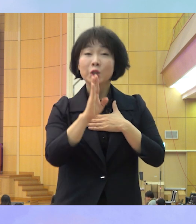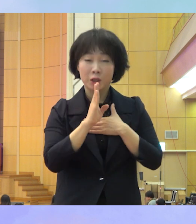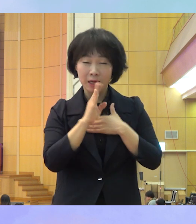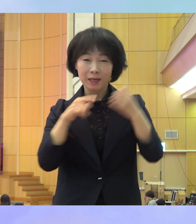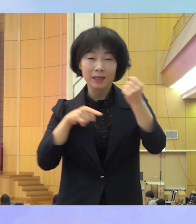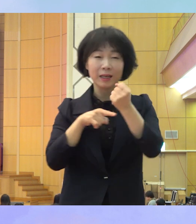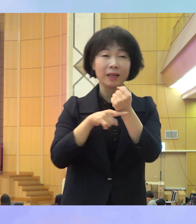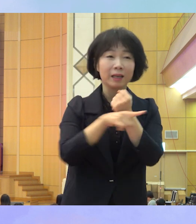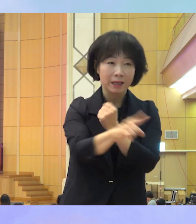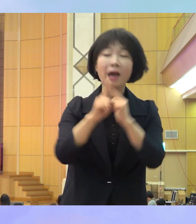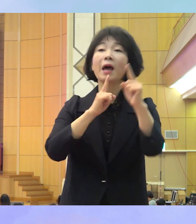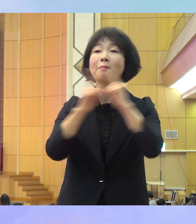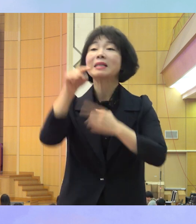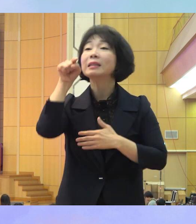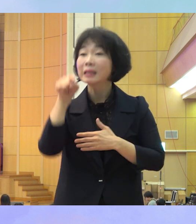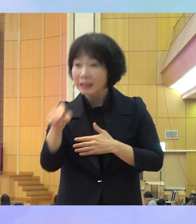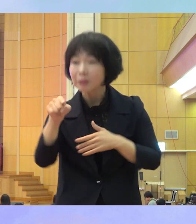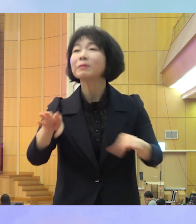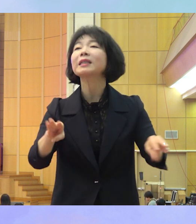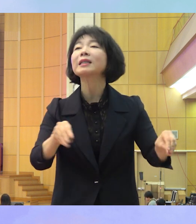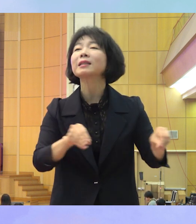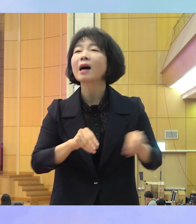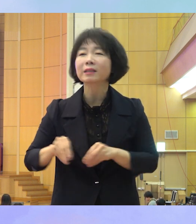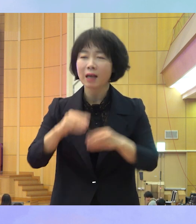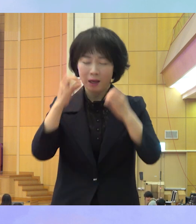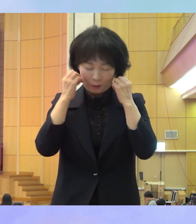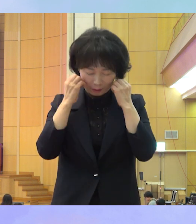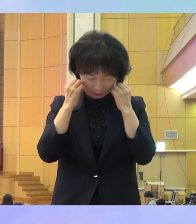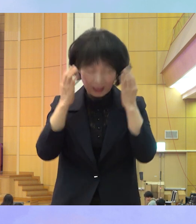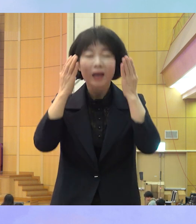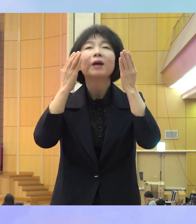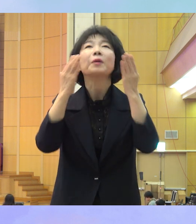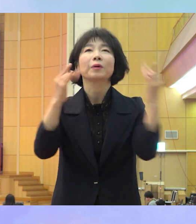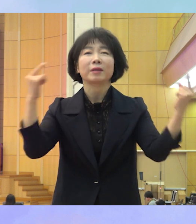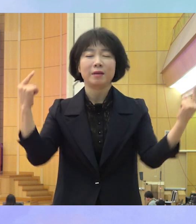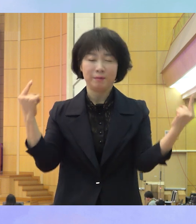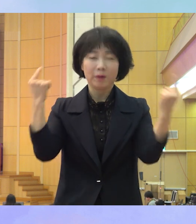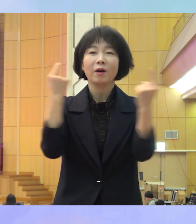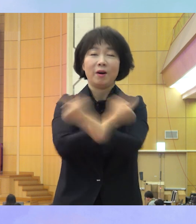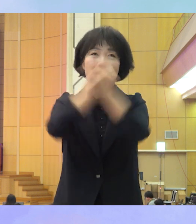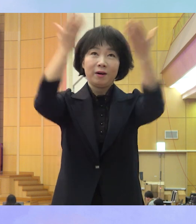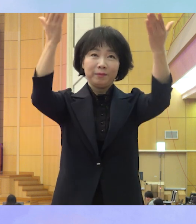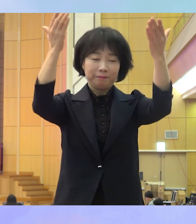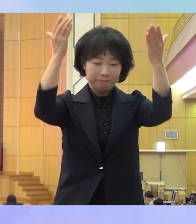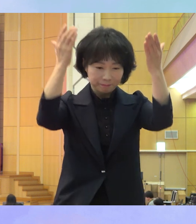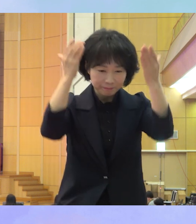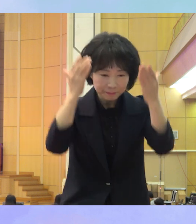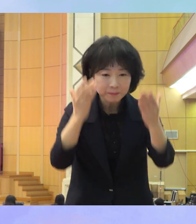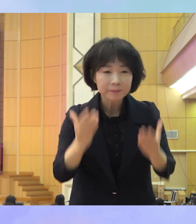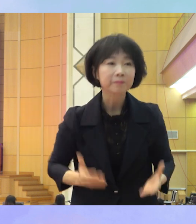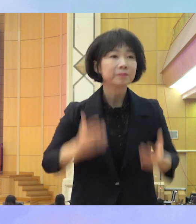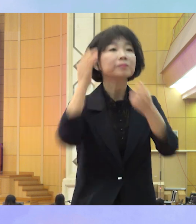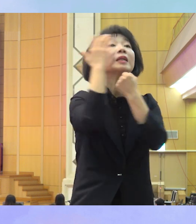하소서. 진리의 말씀 이 땅 새롭게 하소서.